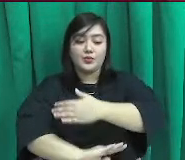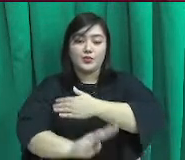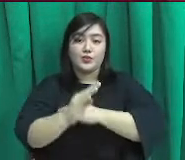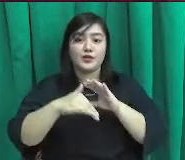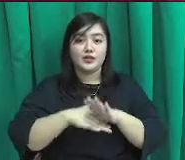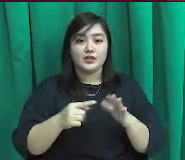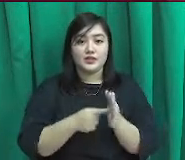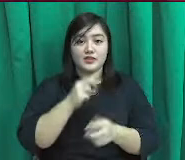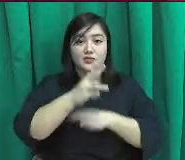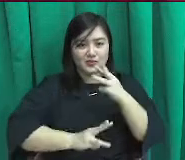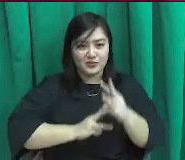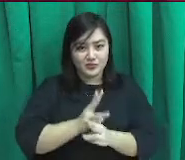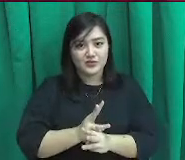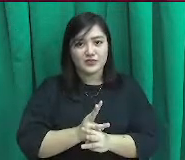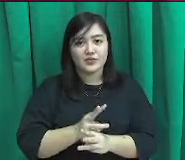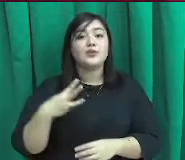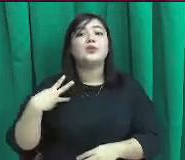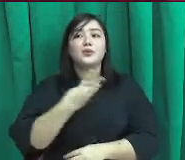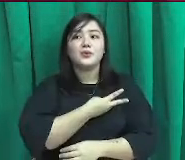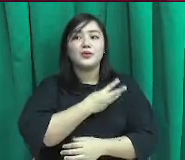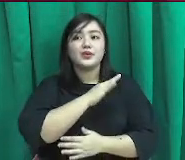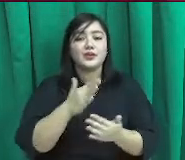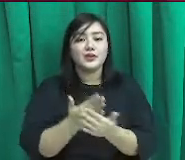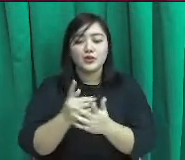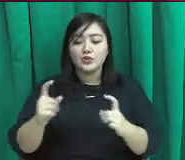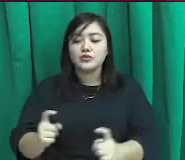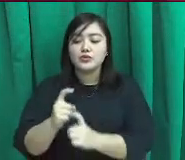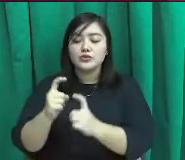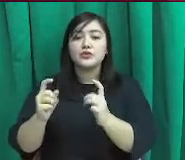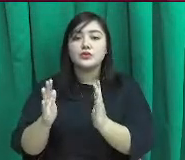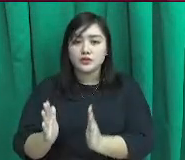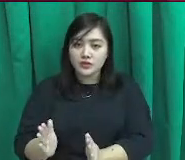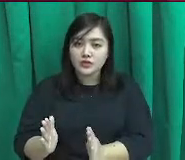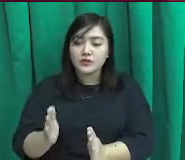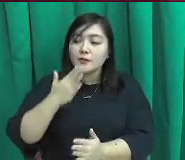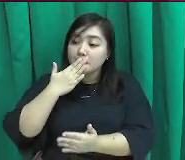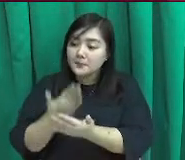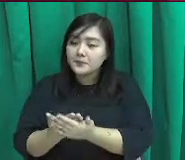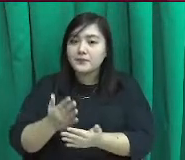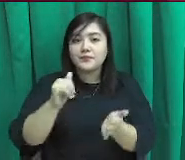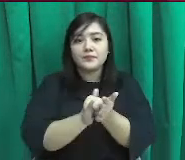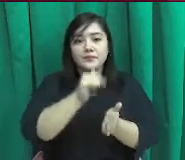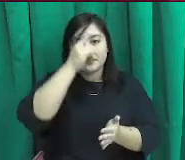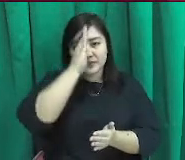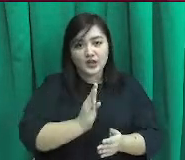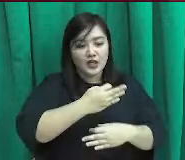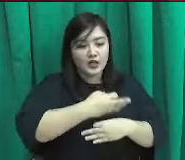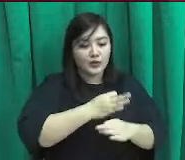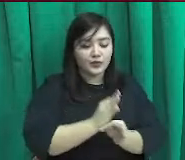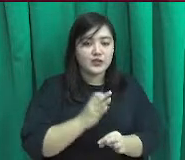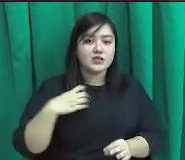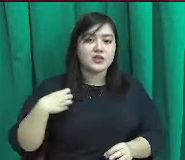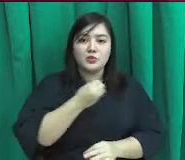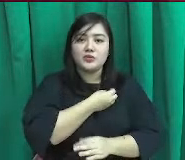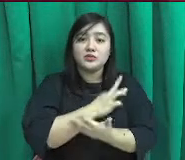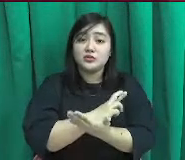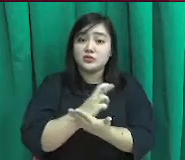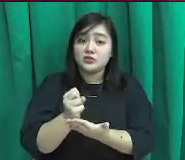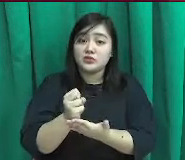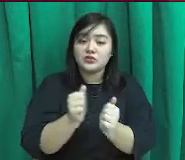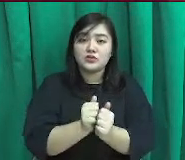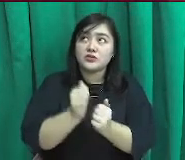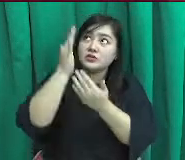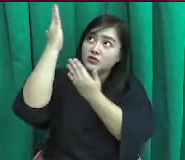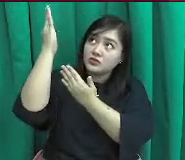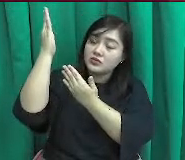are all sinners. Yeah. Oh. Kaya nga, it's good na tayo nire-establish back ng Diyos yung relasyon natin sa Kanya. Yeah. And since na tayo nire-establish back